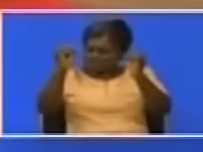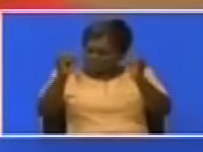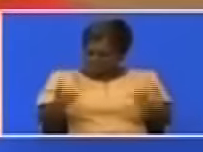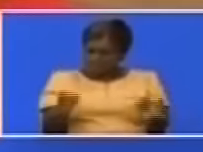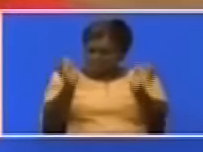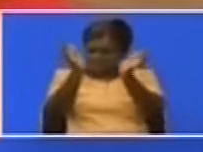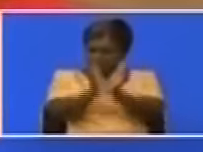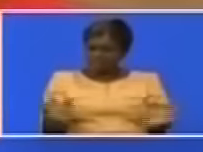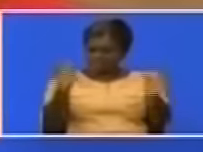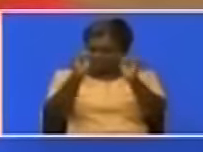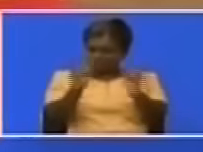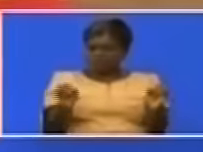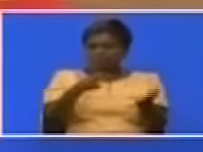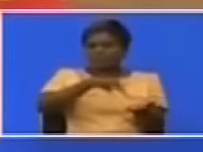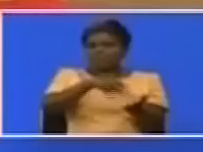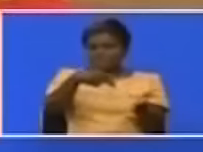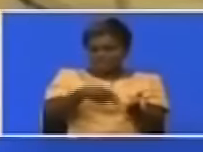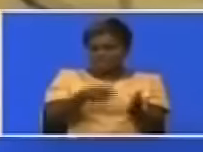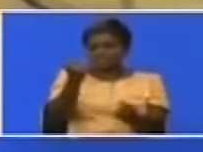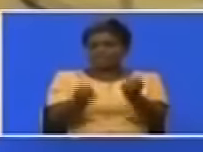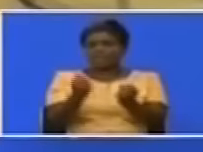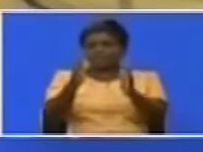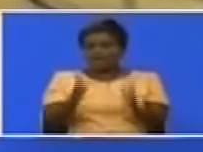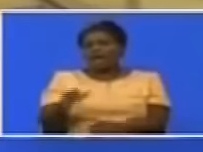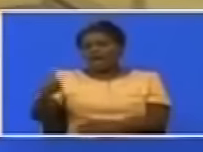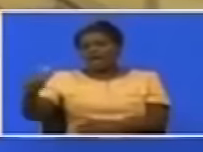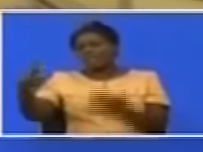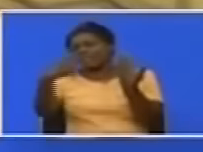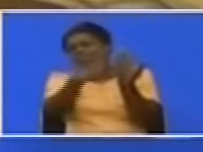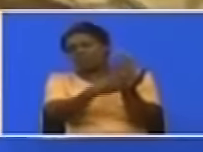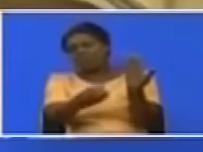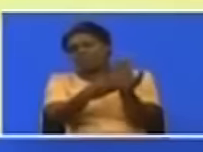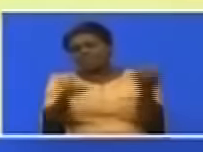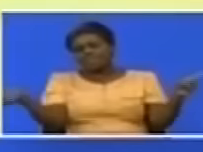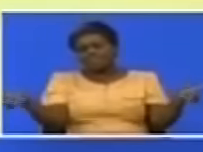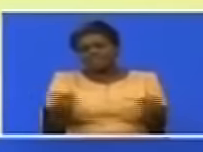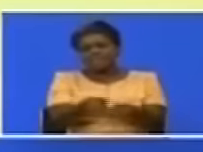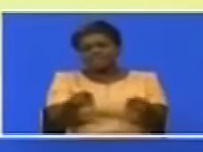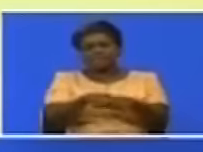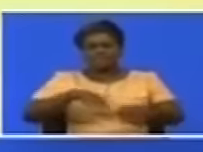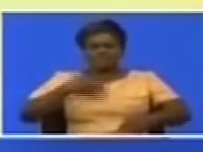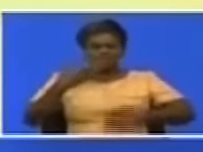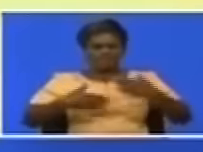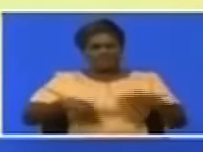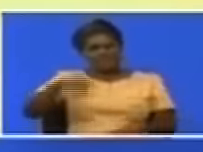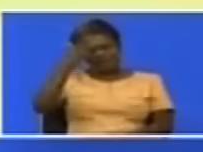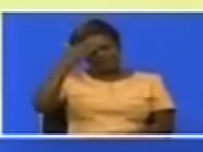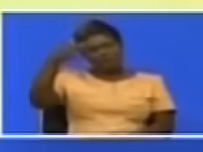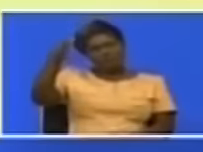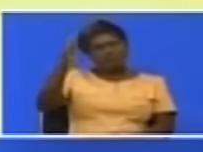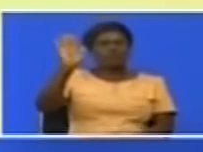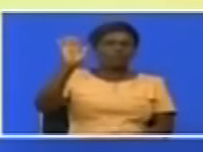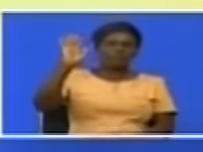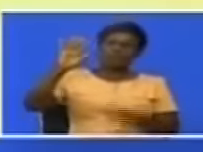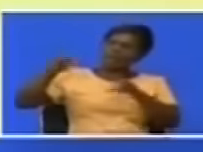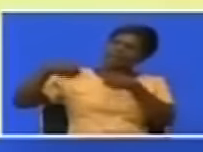hatua haitachukuliwa, basi huenda madereva wengine wakaiga mwenendo huo. Tunajua kuna Mungu. Tunaweza